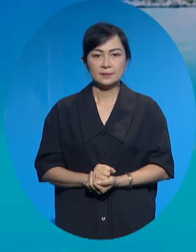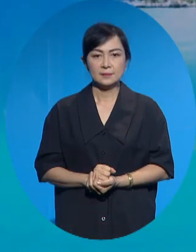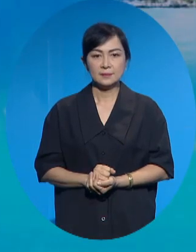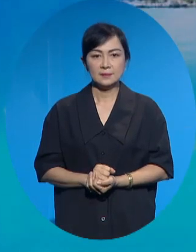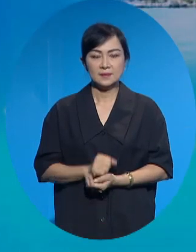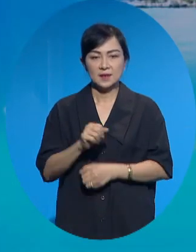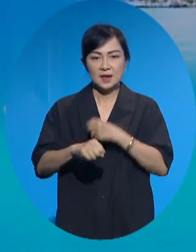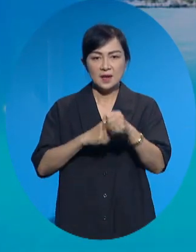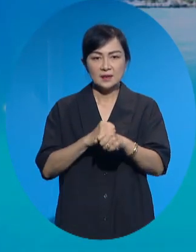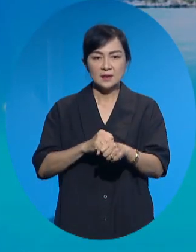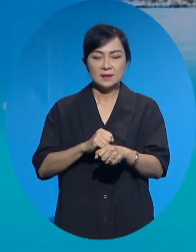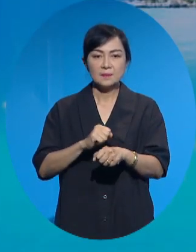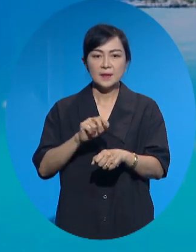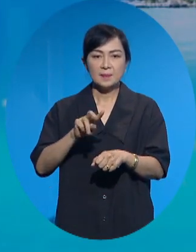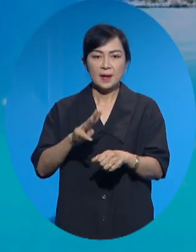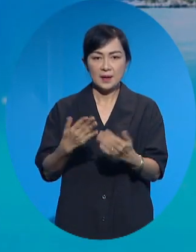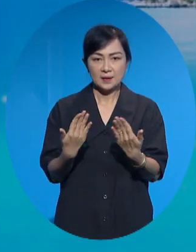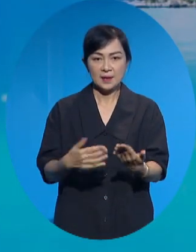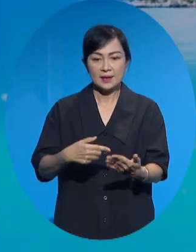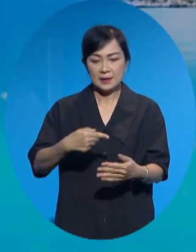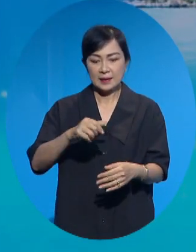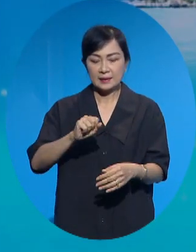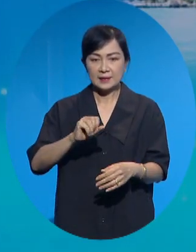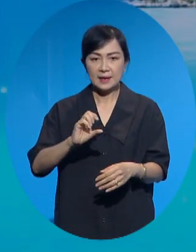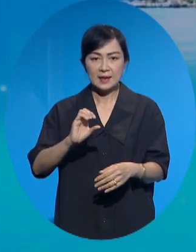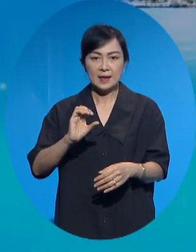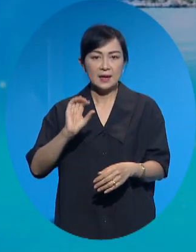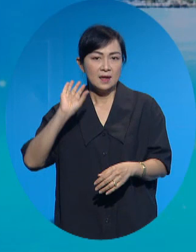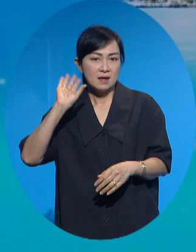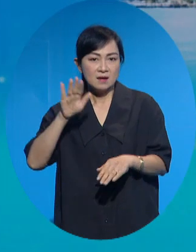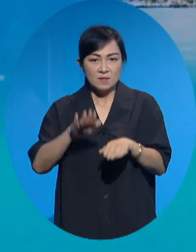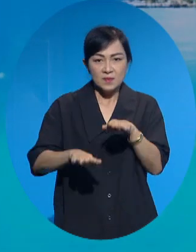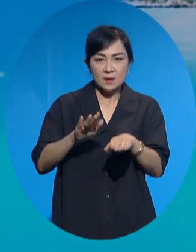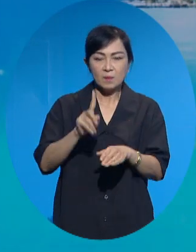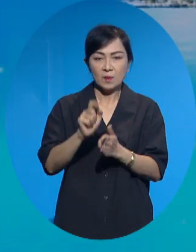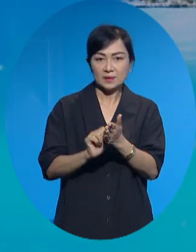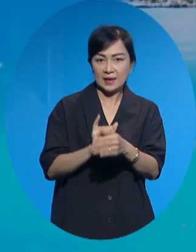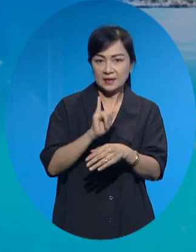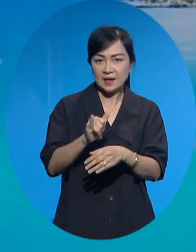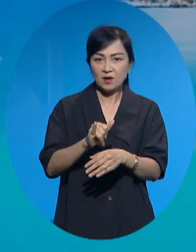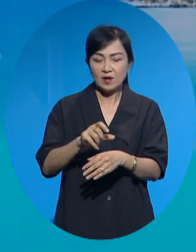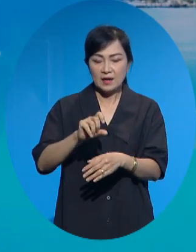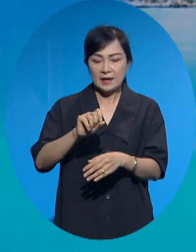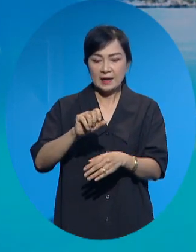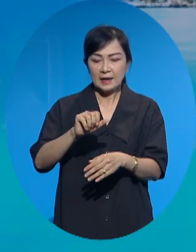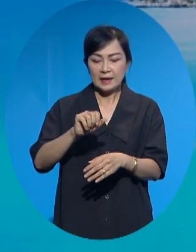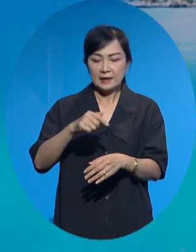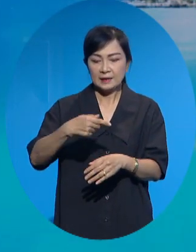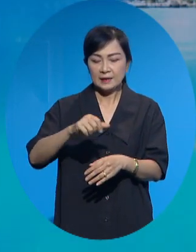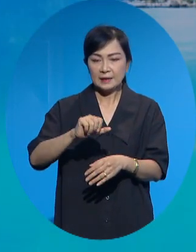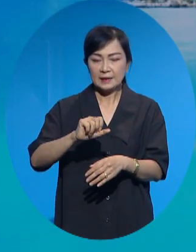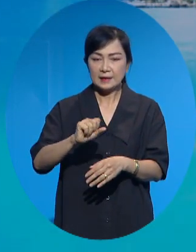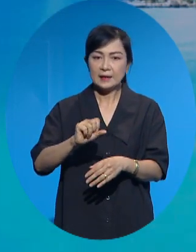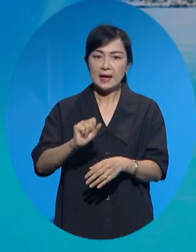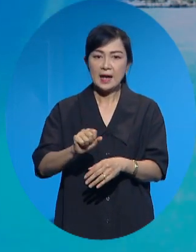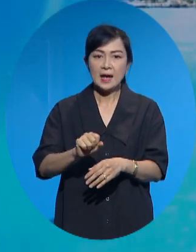từ đầu năm 2023 đến nay giá cả thế giới liên tục biến động ngày 1 tháng 6 giải bán gà trong nước cũng được các doanh nghiệp kinh